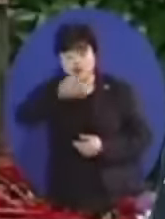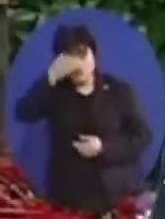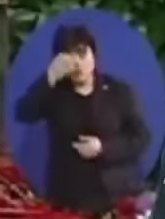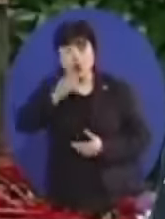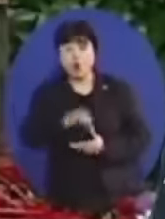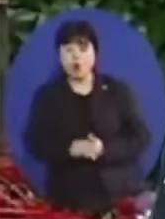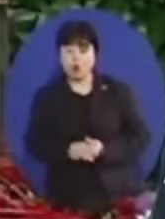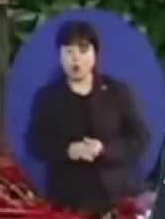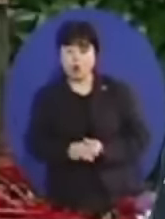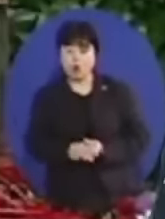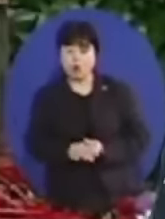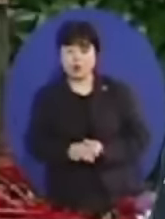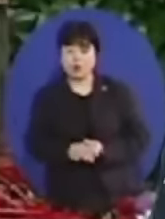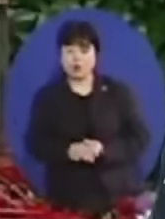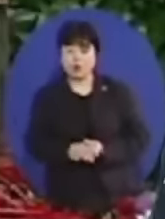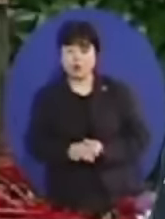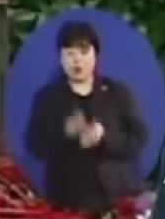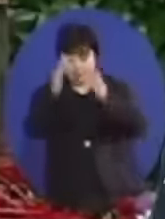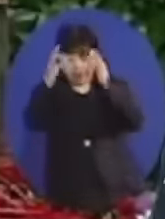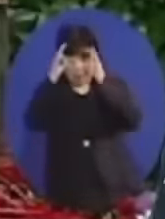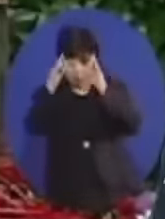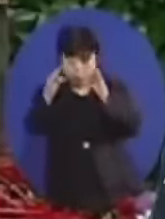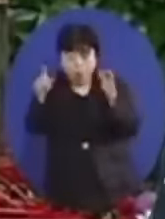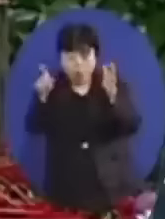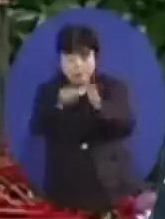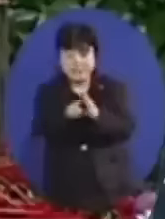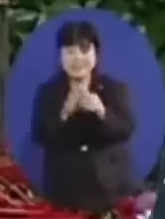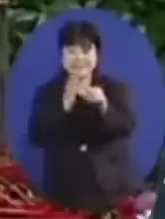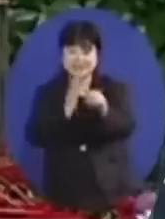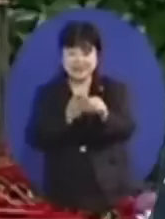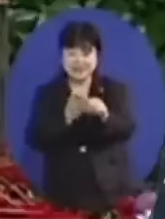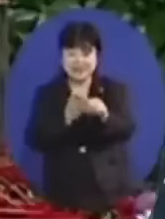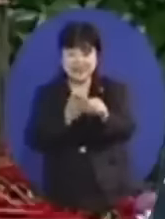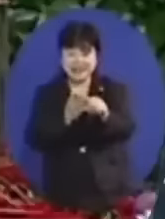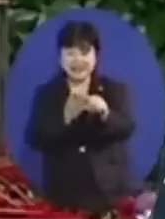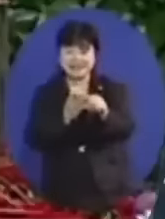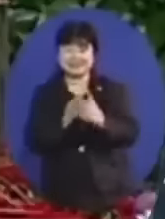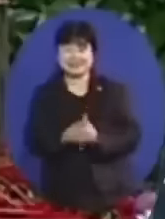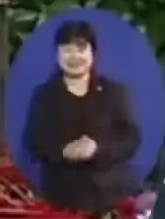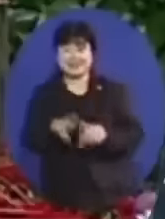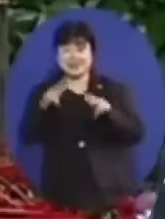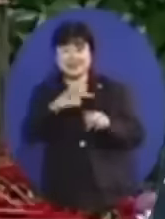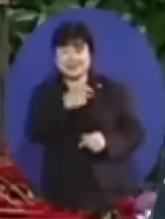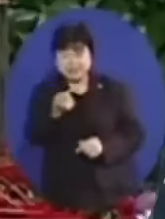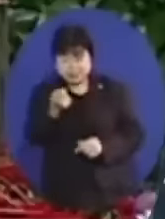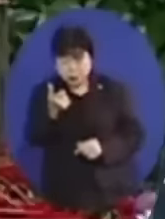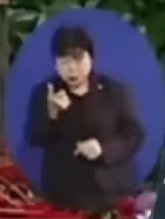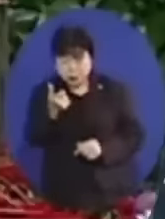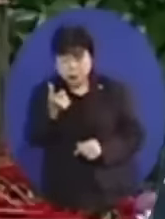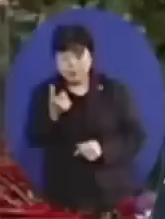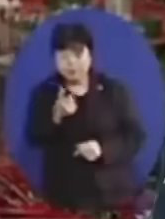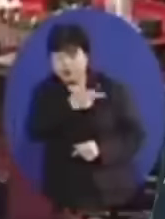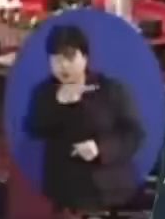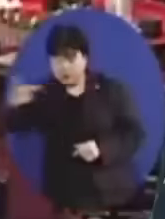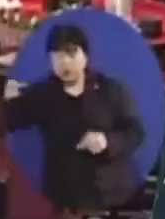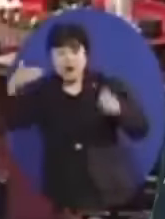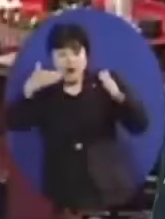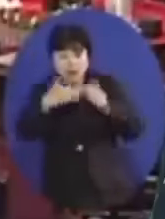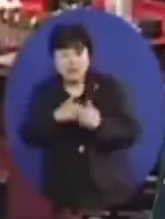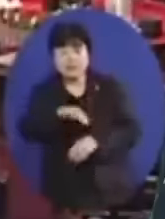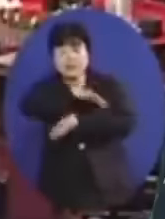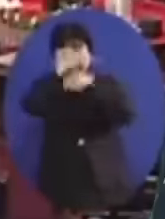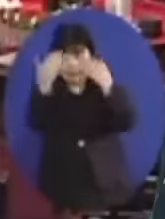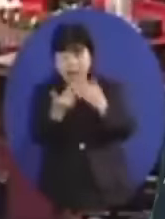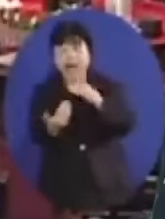꿈꾸고 바라고 믿으십시오. 지극히 적은 것에서부터 큰 것까지 다 이루어지게